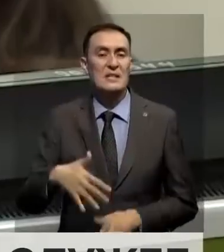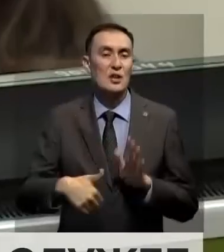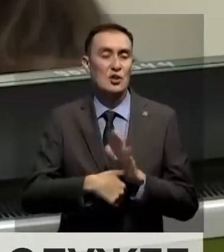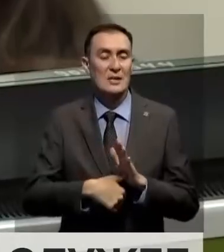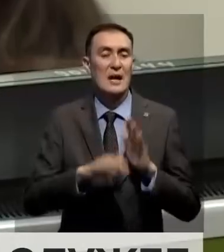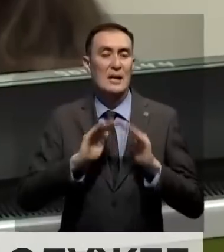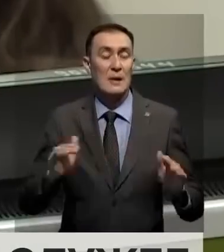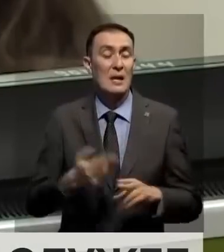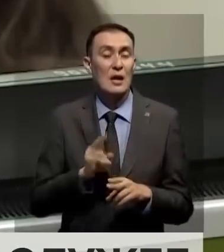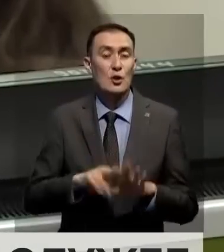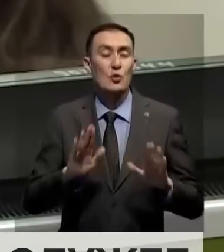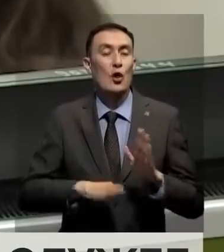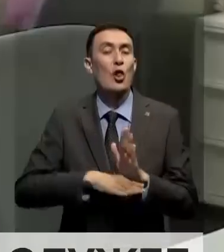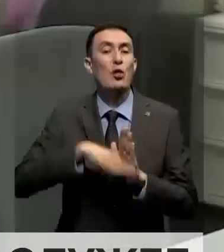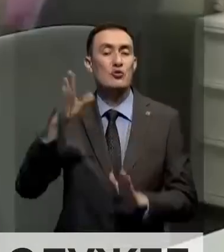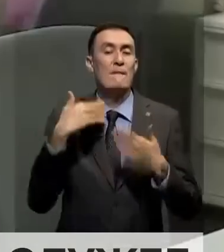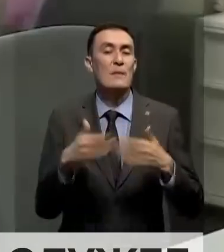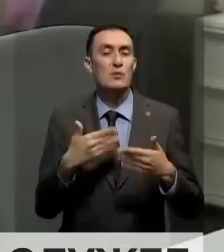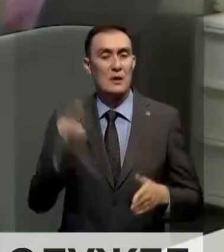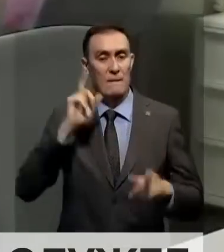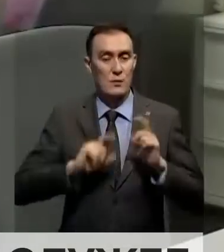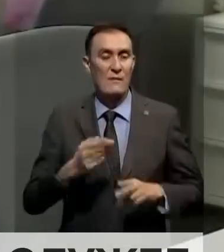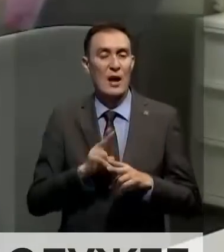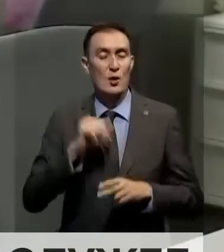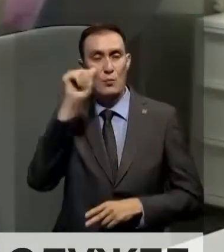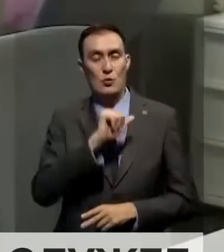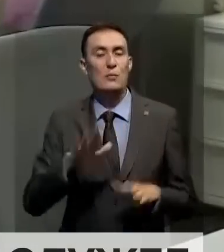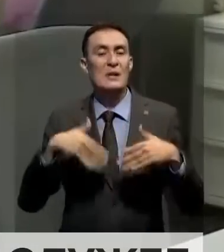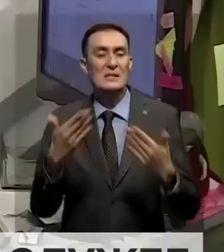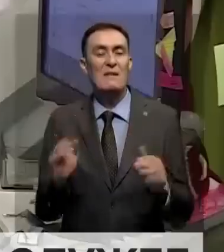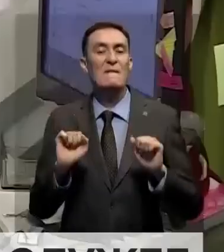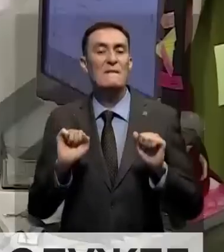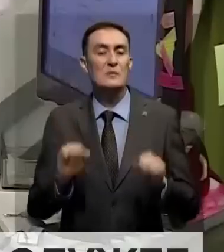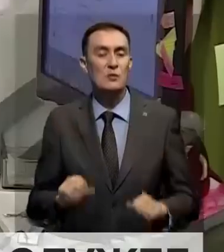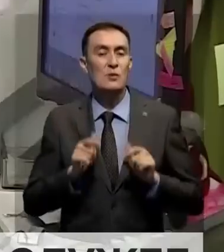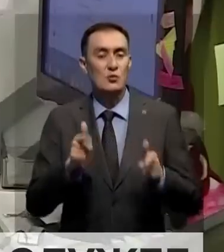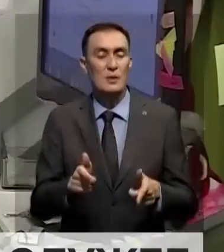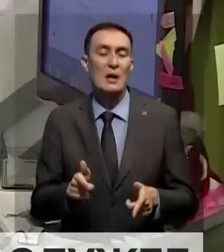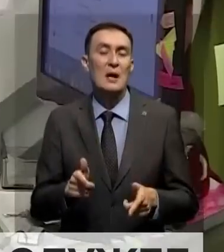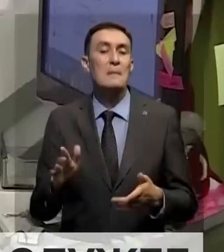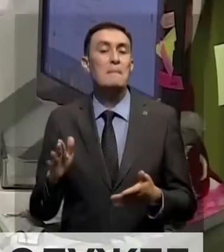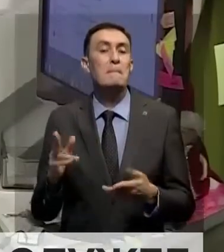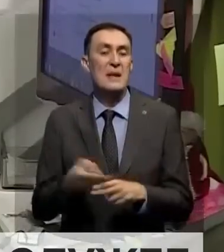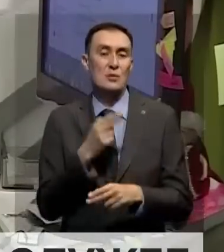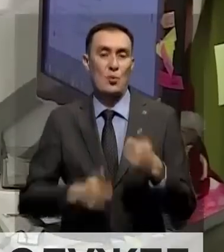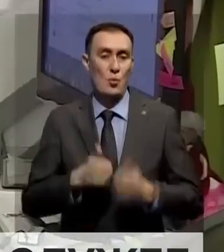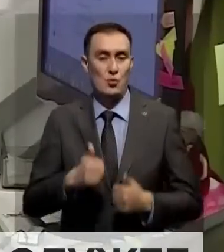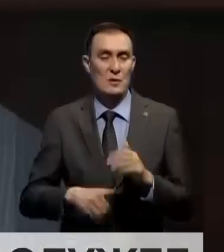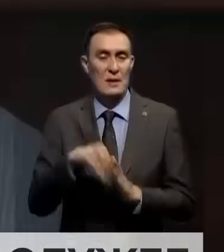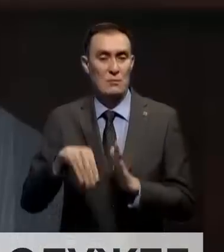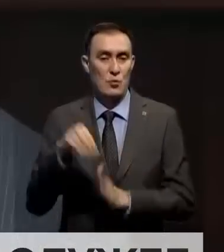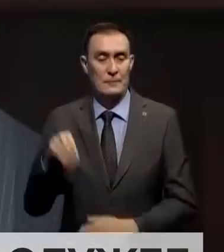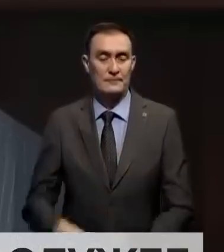56 ребят. И это только лучшие выпускники вузов. В этом году им предоставили возможность поступить на нее без конкурсного отбора.